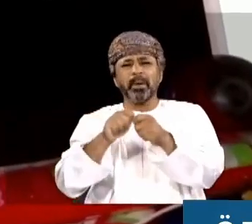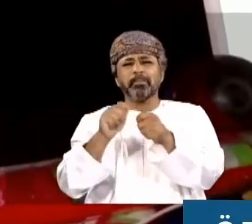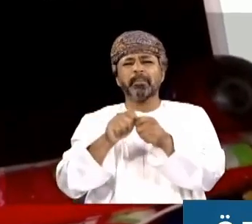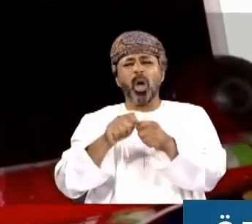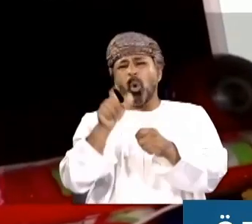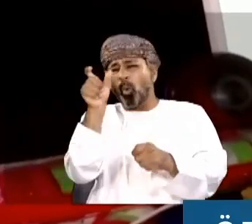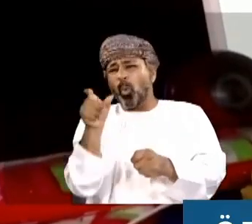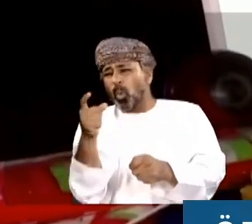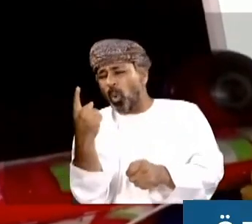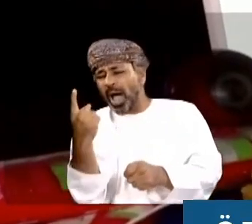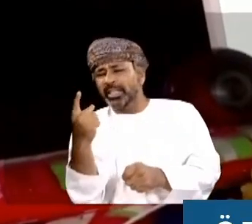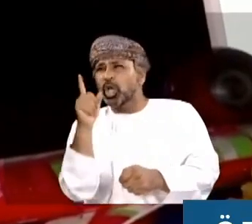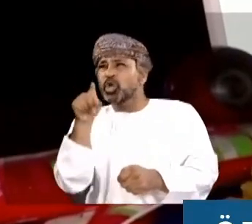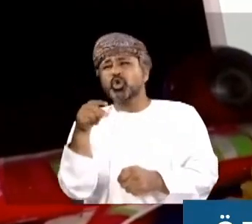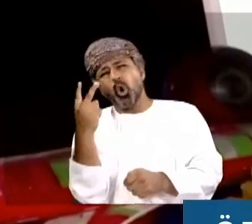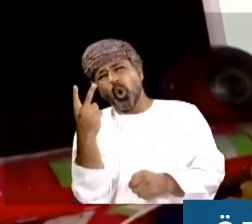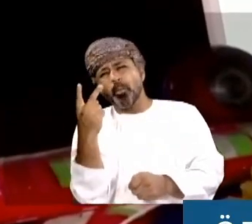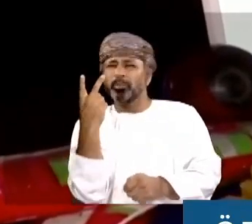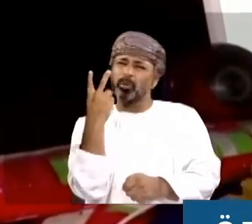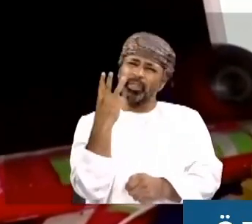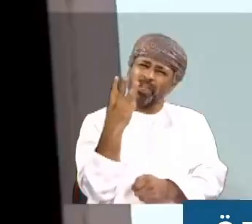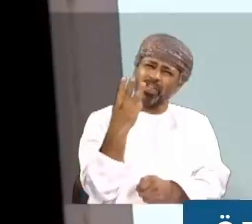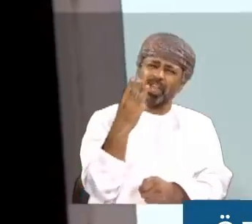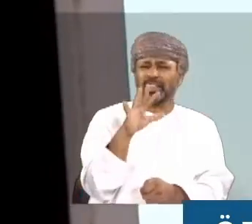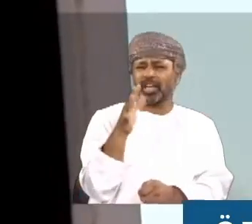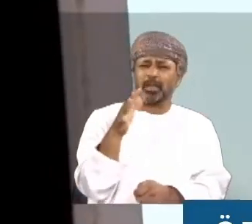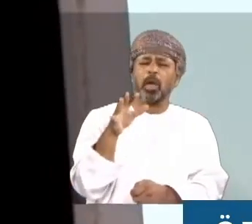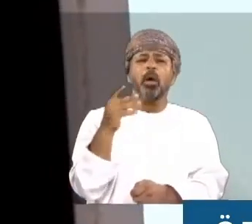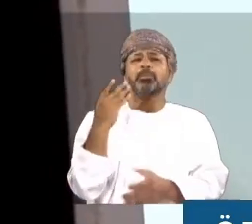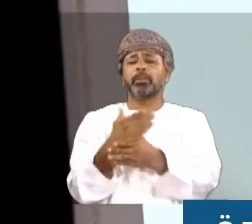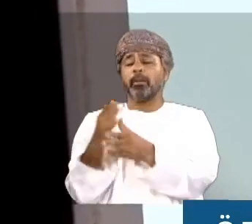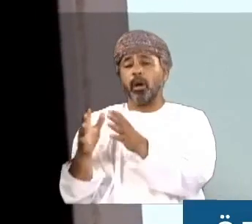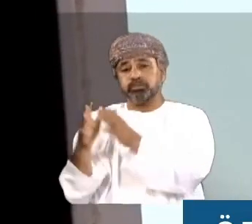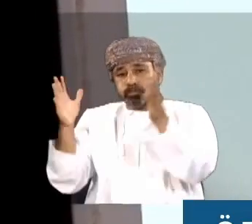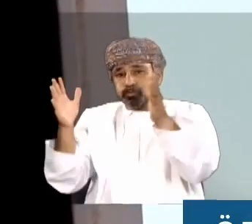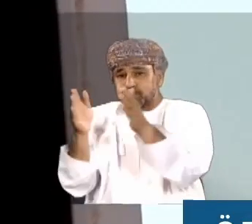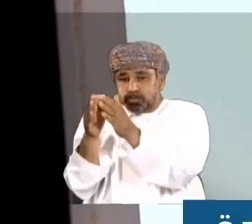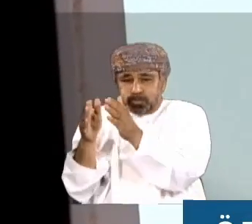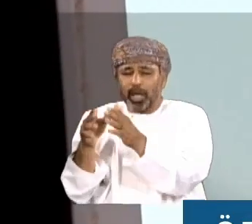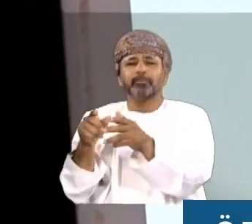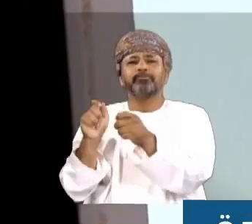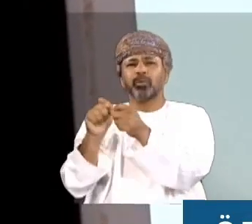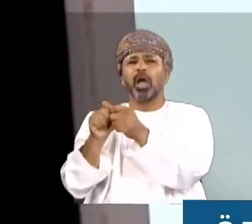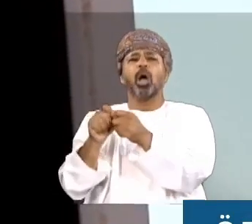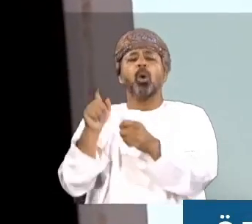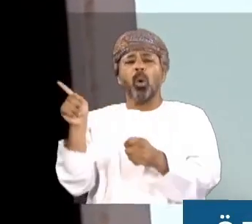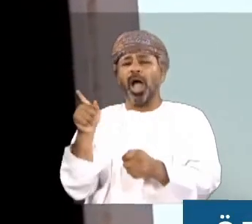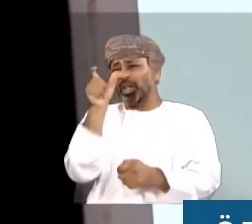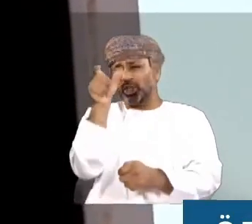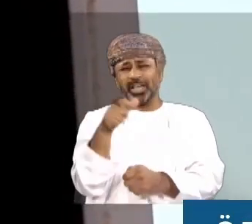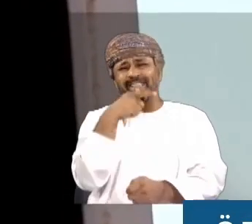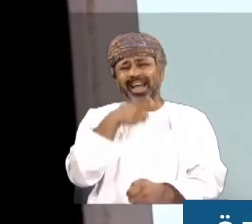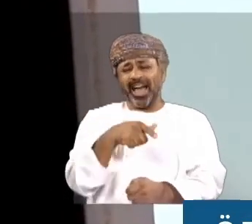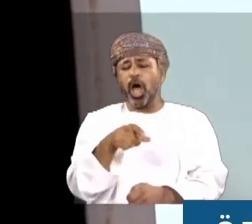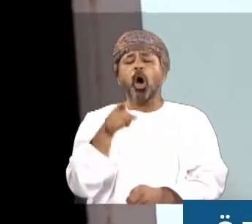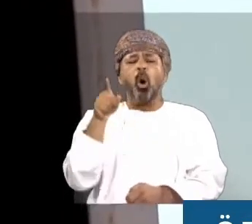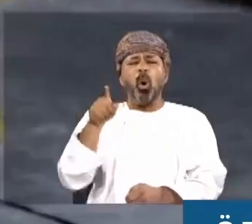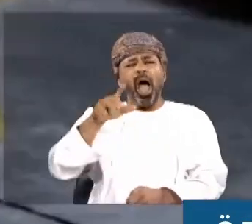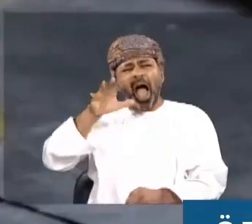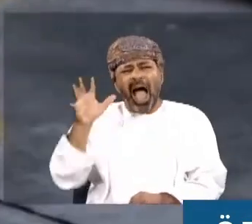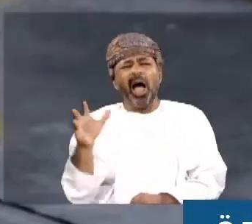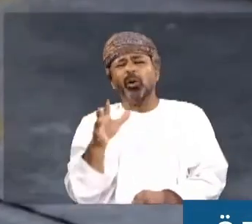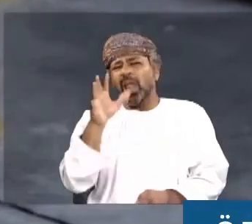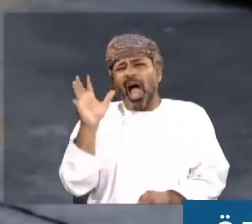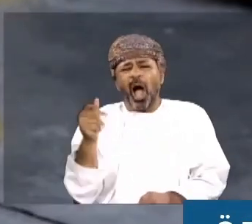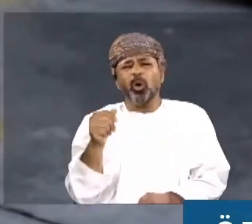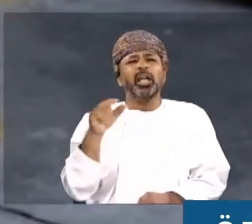الواحد من 2 لـ3 أيام وفقاً لحجمه وتصميمه. وقال أوياتومي إنه حاول